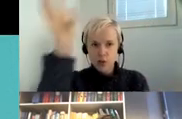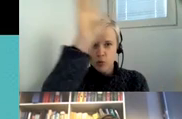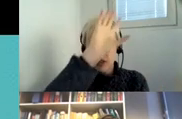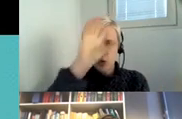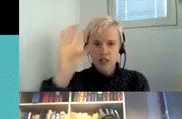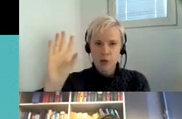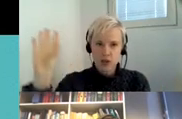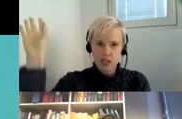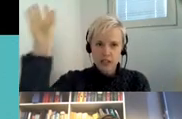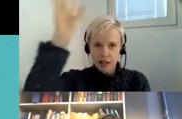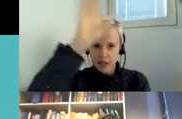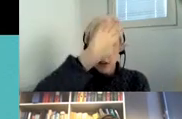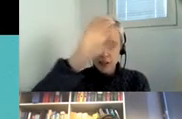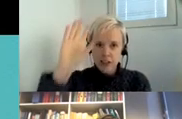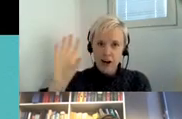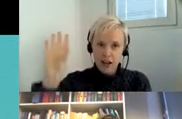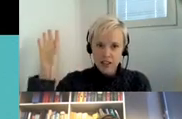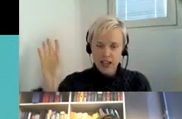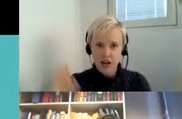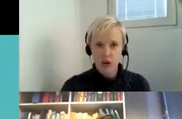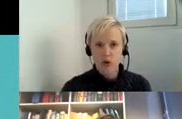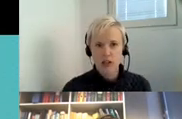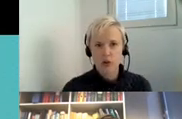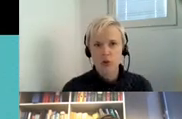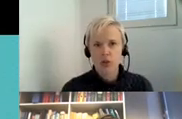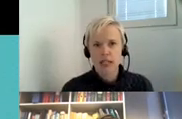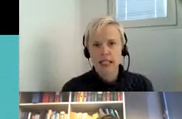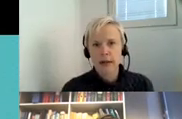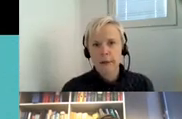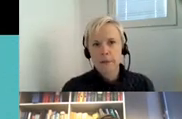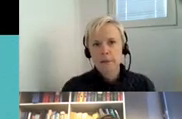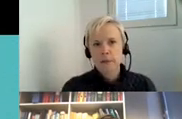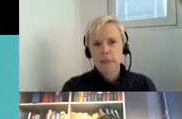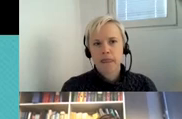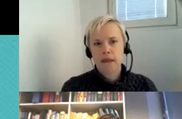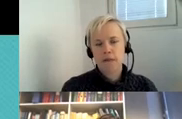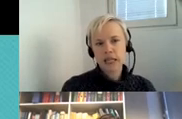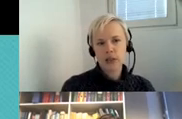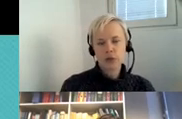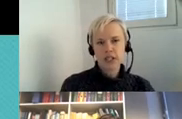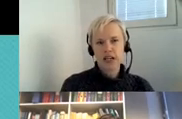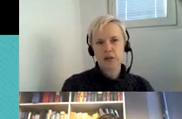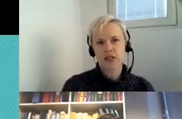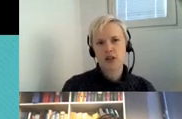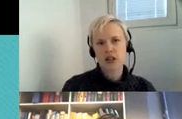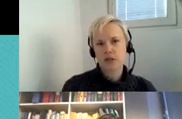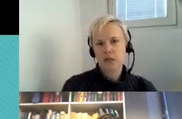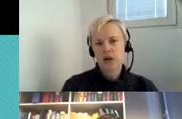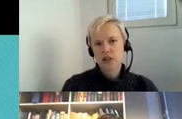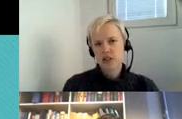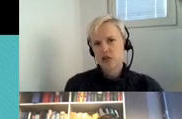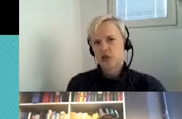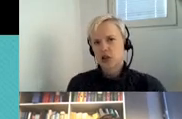siitä 36% taivaan alasta ei ole kuvattu, mutta että minkä tyyppisiä